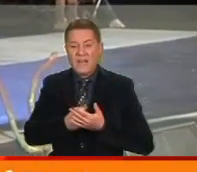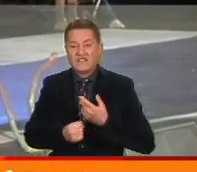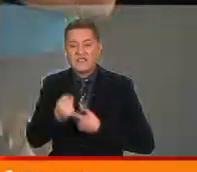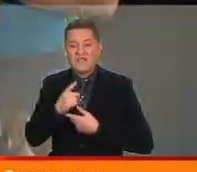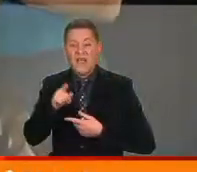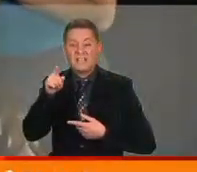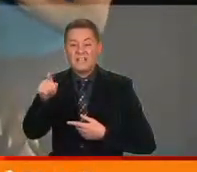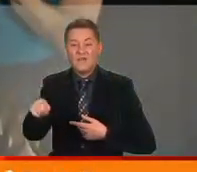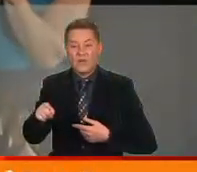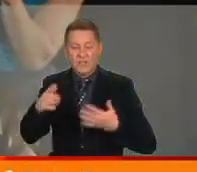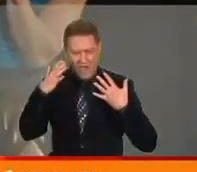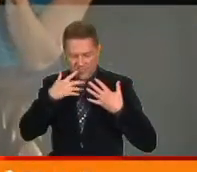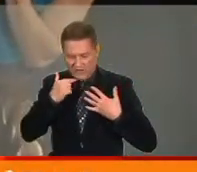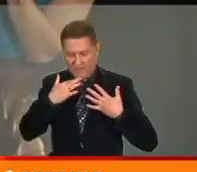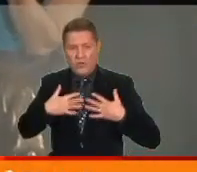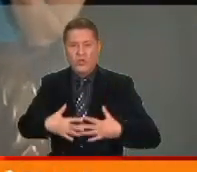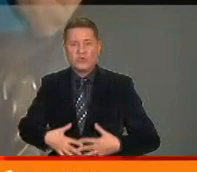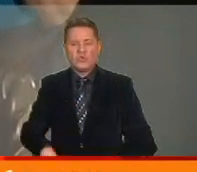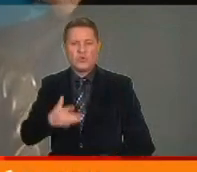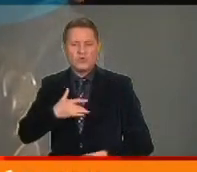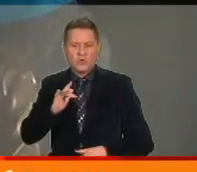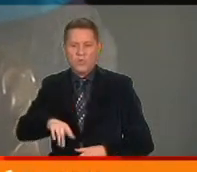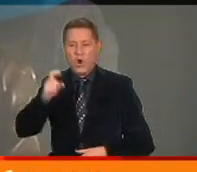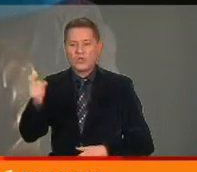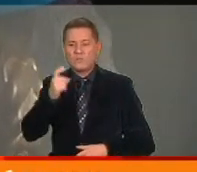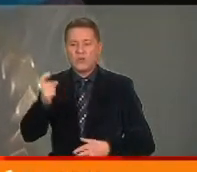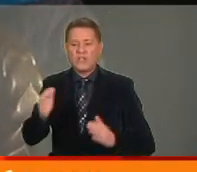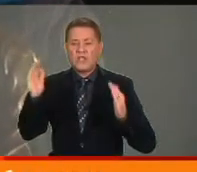червоній сукні. Сувора та непідступна господиня дому.